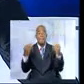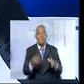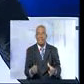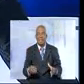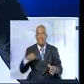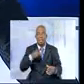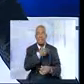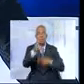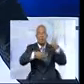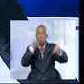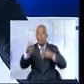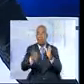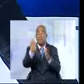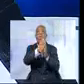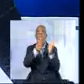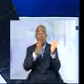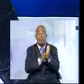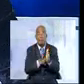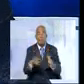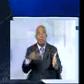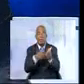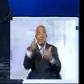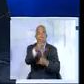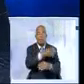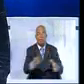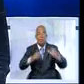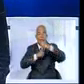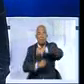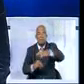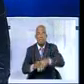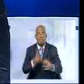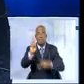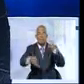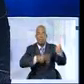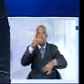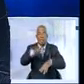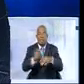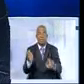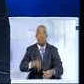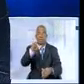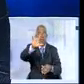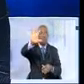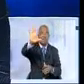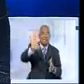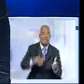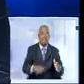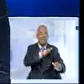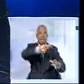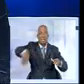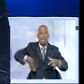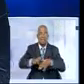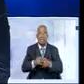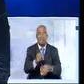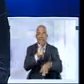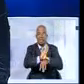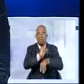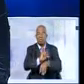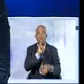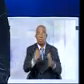Intéressons-nous au bilan du programme d'appui à la sécurité urbaine. 25 communes de la Côte d'Ivoire sont concernées par ce